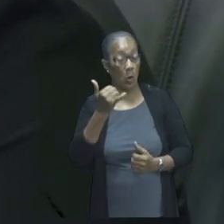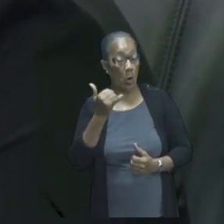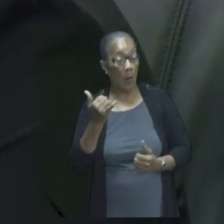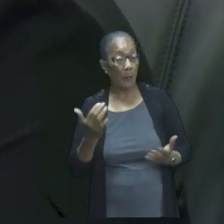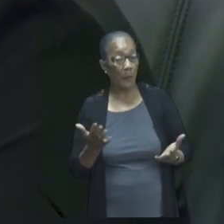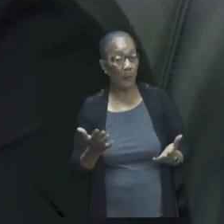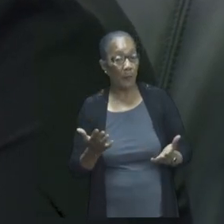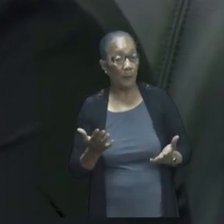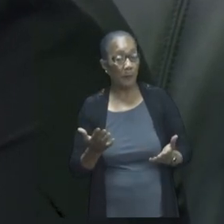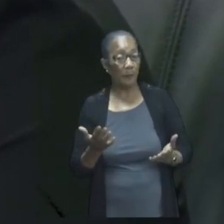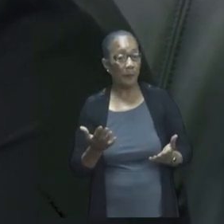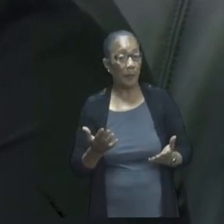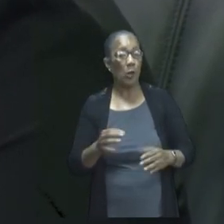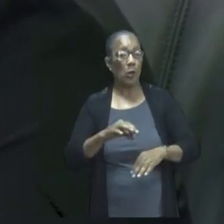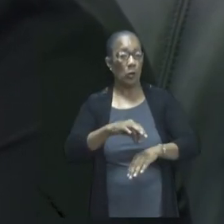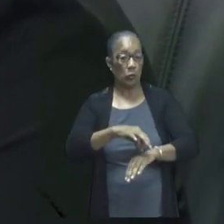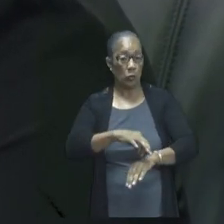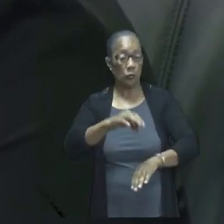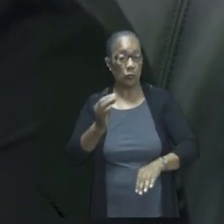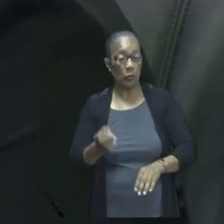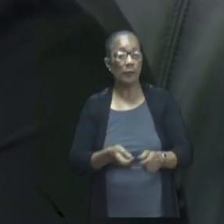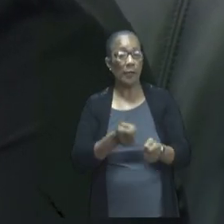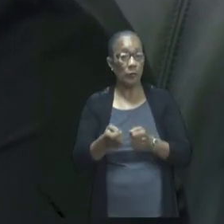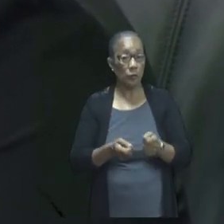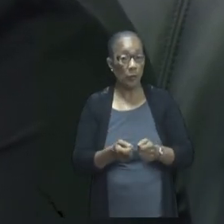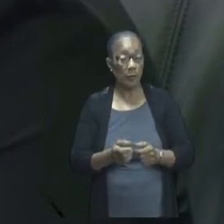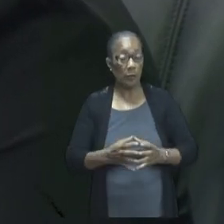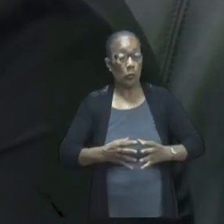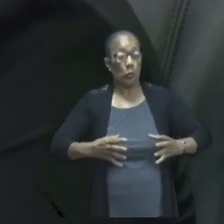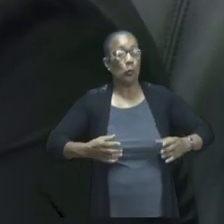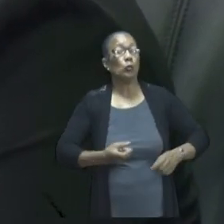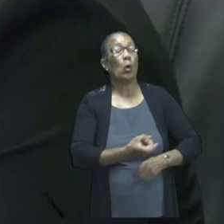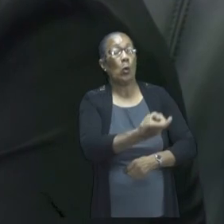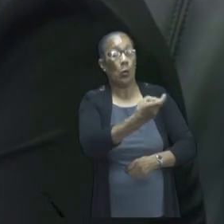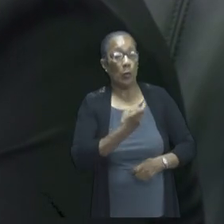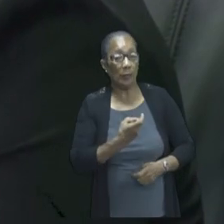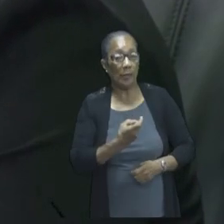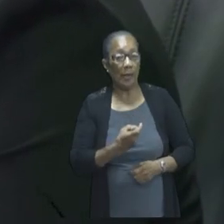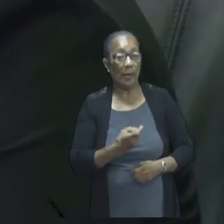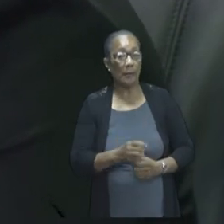de gezondheidszorg een grote uitdaging is vanwege